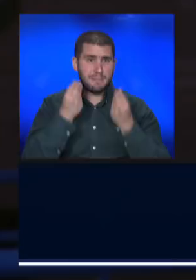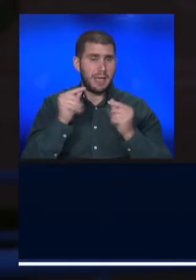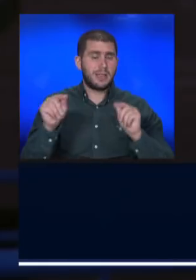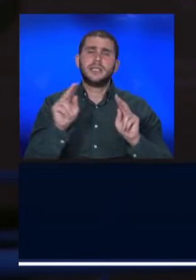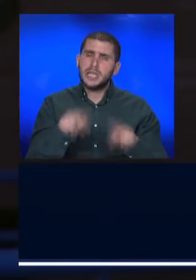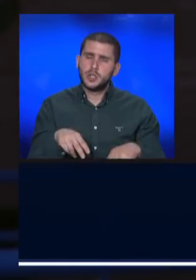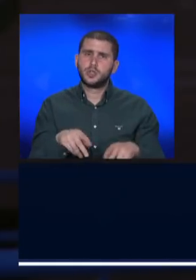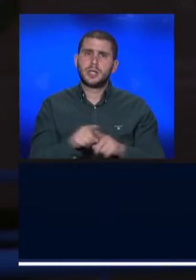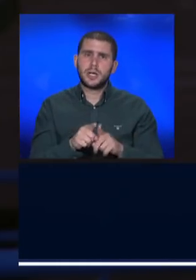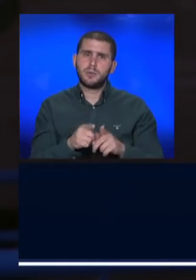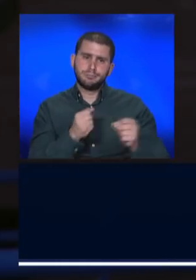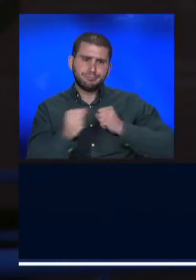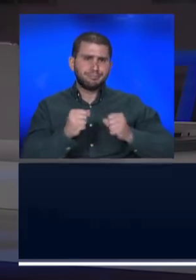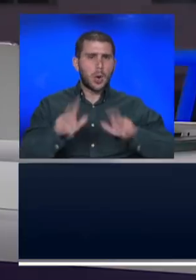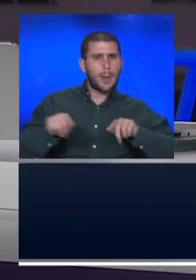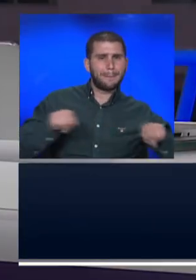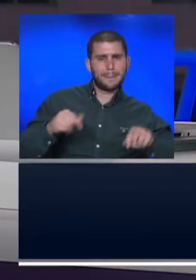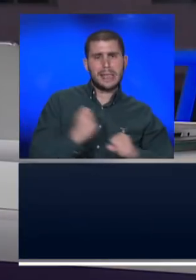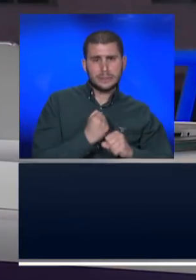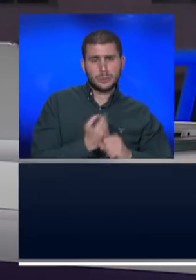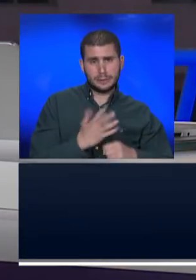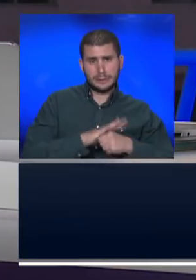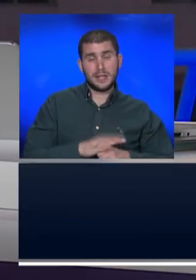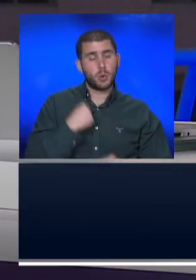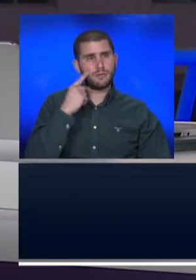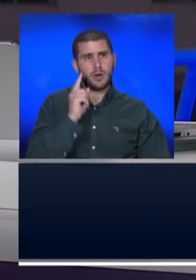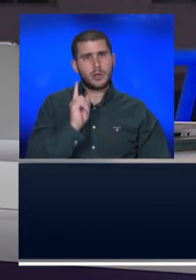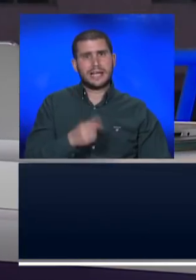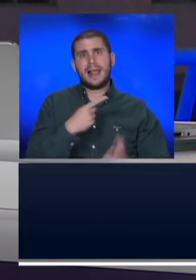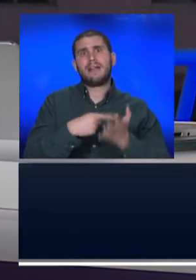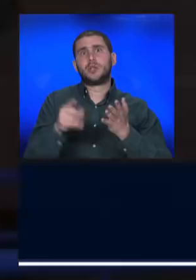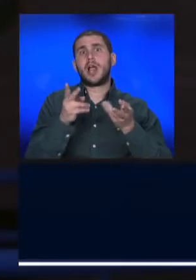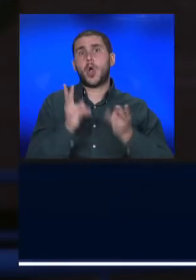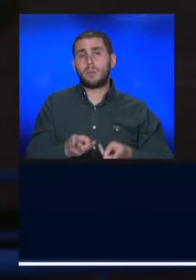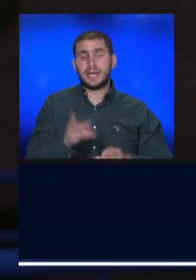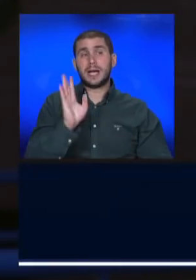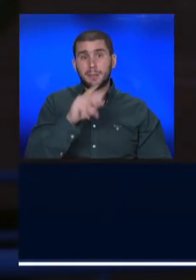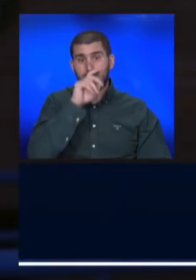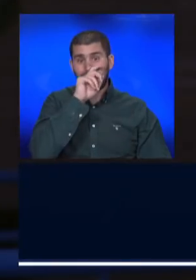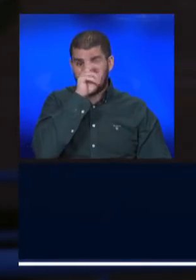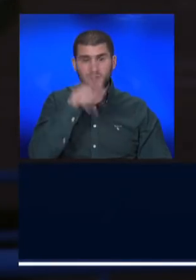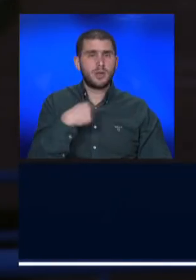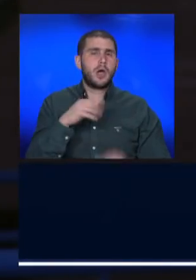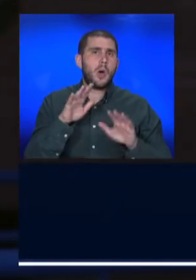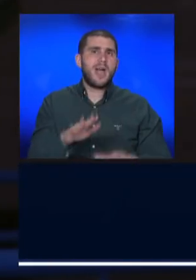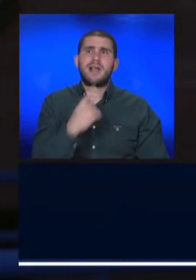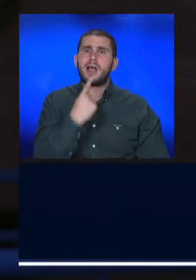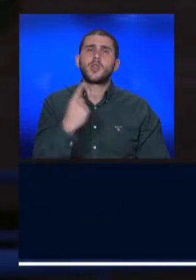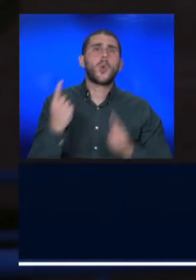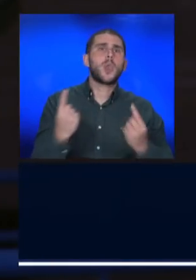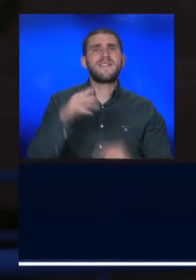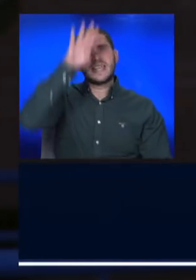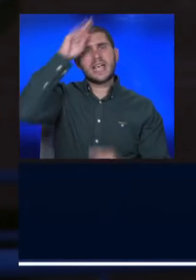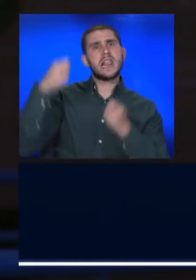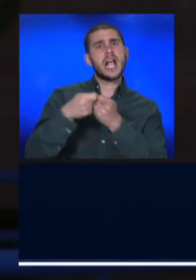מיקוח. ואני חושב שלא צריך, אתה יודע, לפסול את האפשרות הזאת, גם למרות שאני לא כל כך אוהב, אתה יודע, להגיד שכל דבר איראן קשורה, אבל עדיין אני